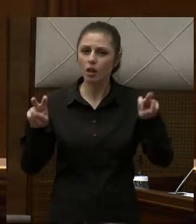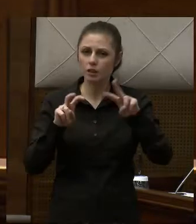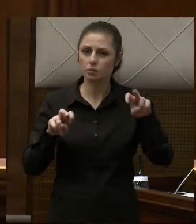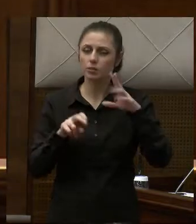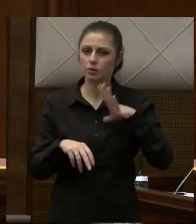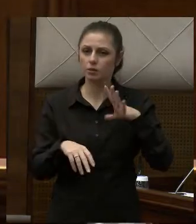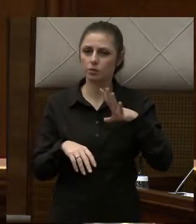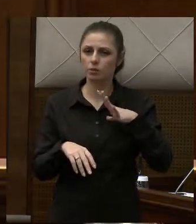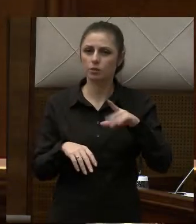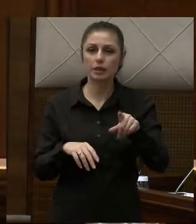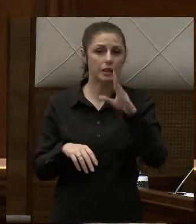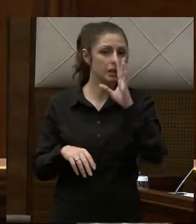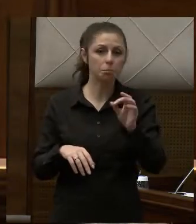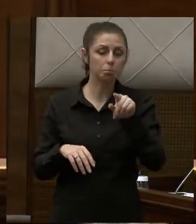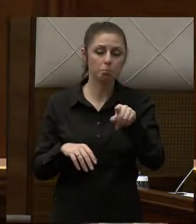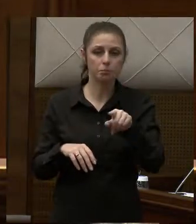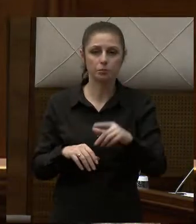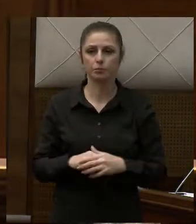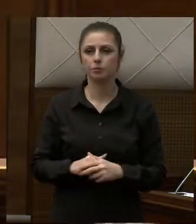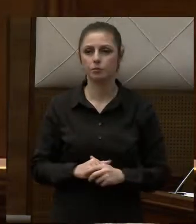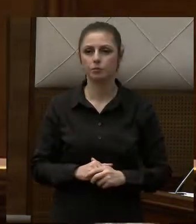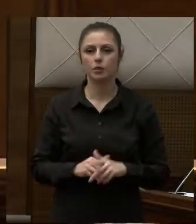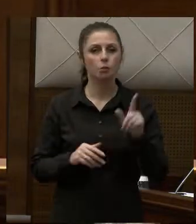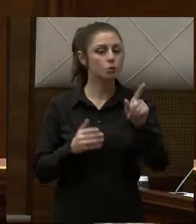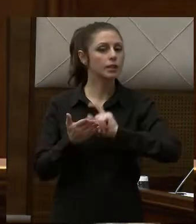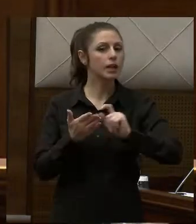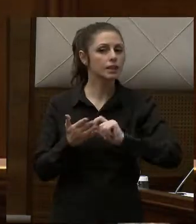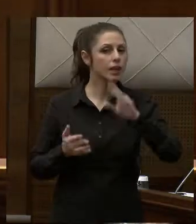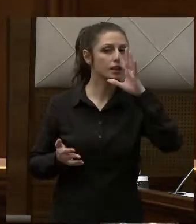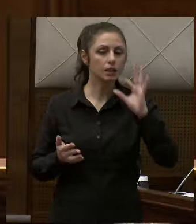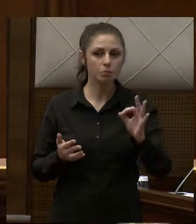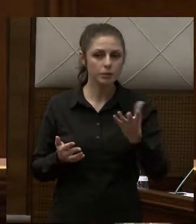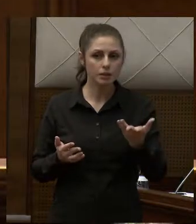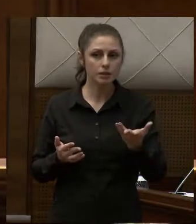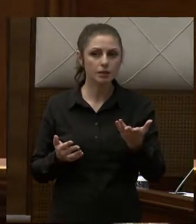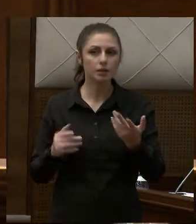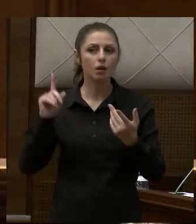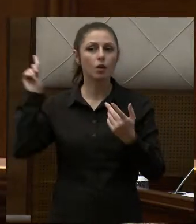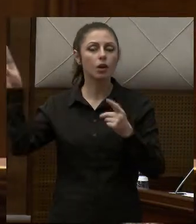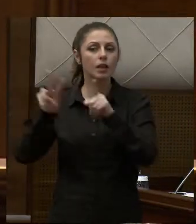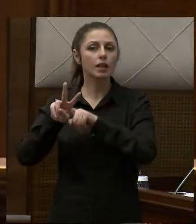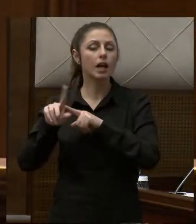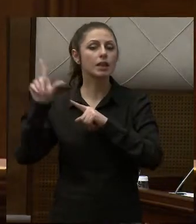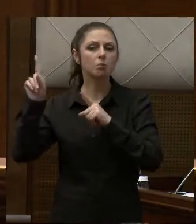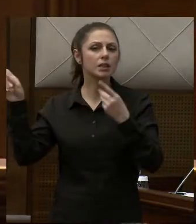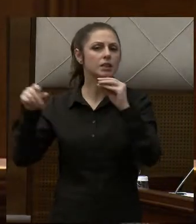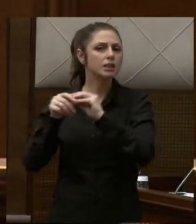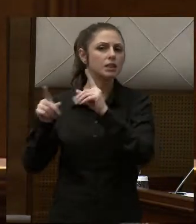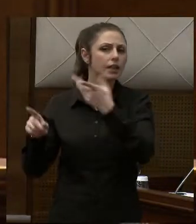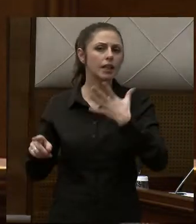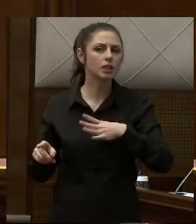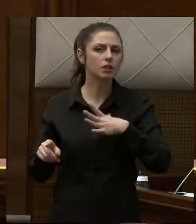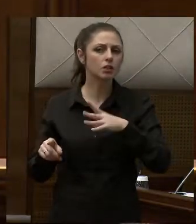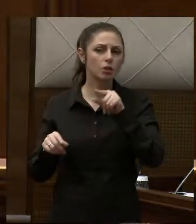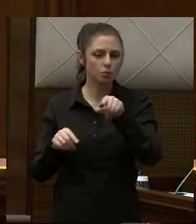ederim. Kimdir bu kişiler? Yazanlar kimdir? Yat limanından ne istiyorlar? Bunları